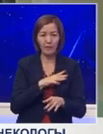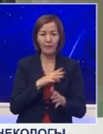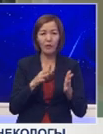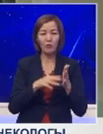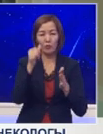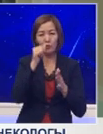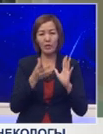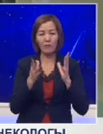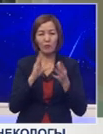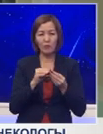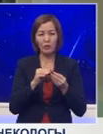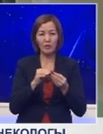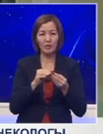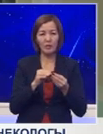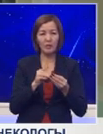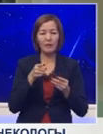айдың ішінде